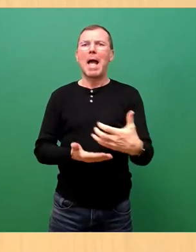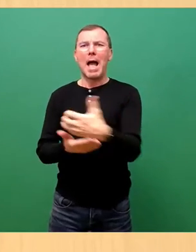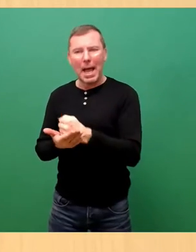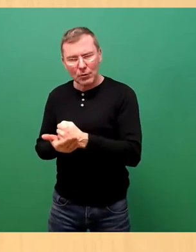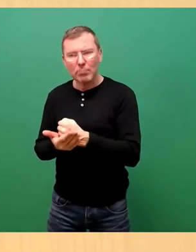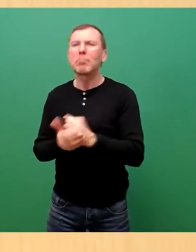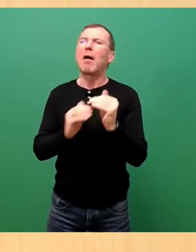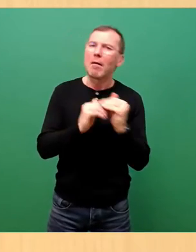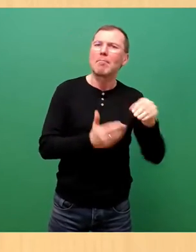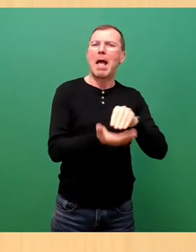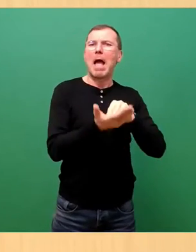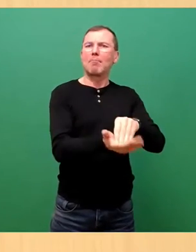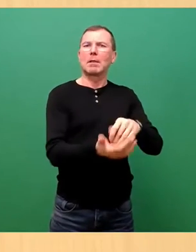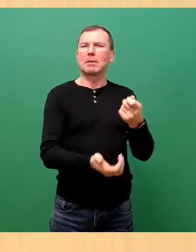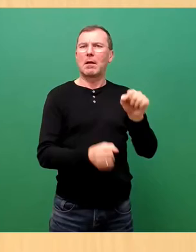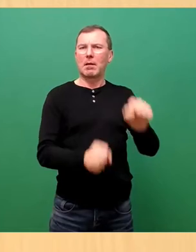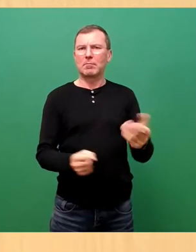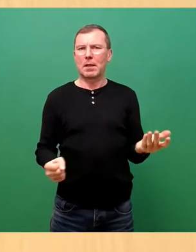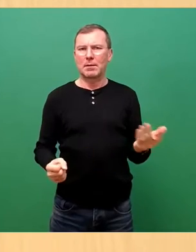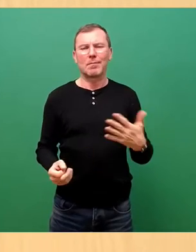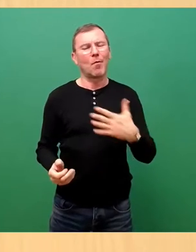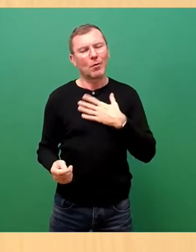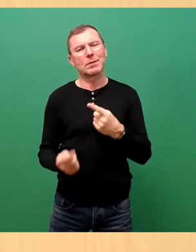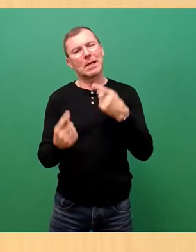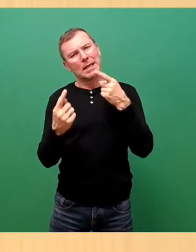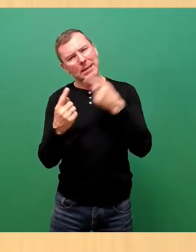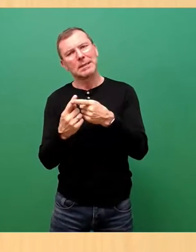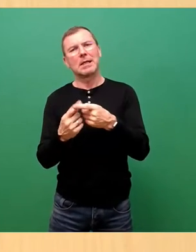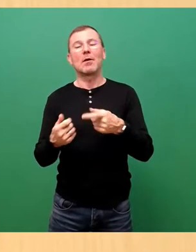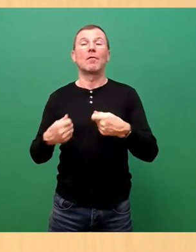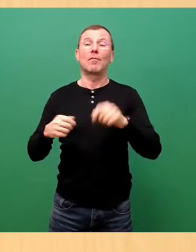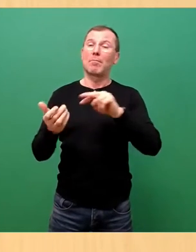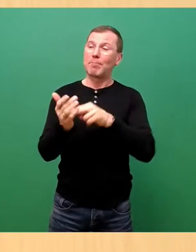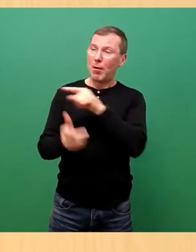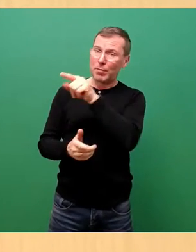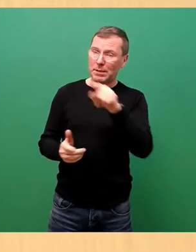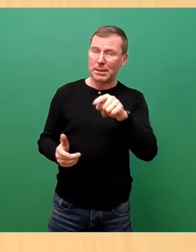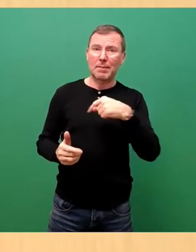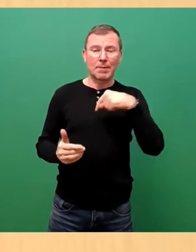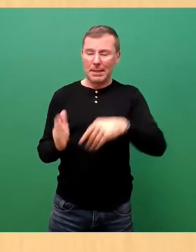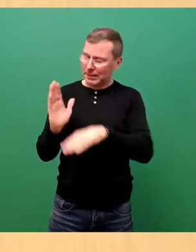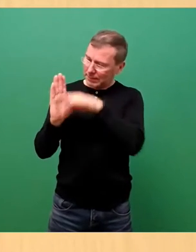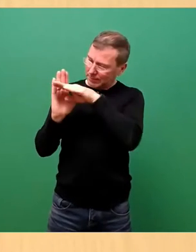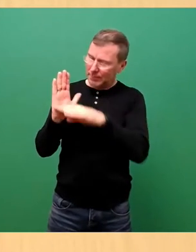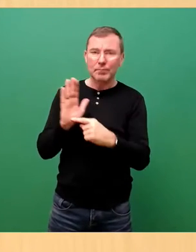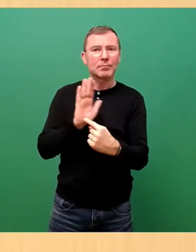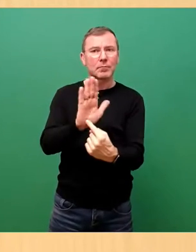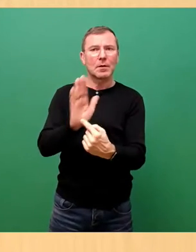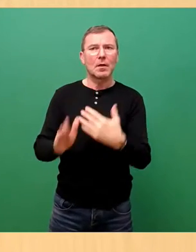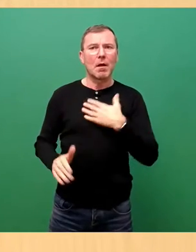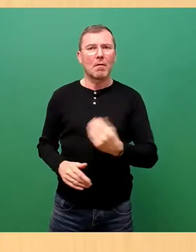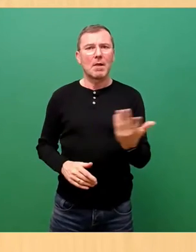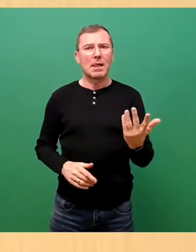bezahlen. Deswegen sind unsere Ziele und für die Baupolitik, die ich hier an dieser Stelle nochmal betonen möchte,